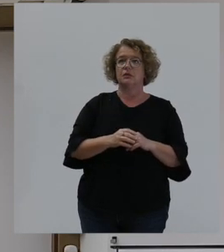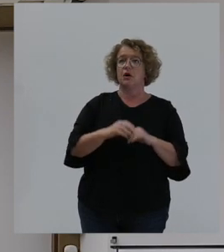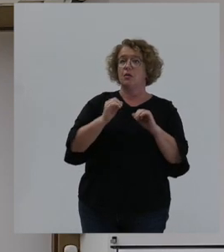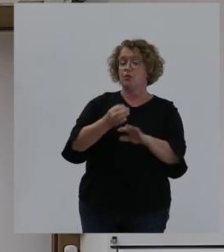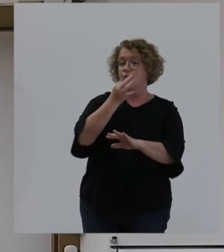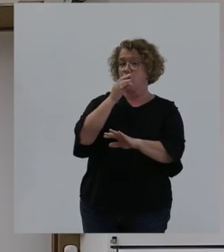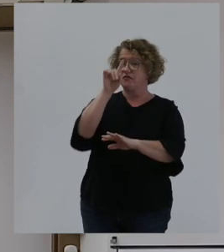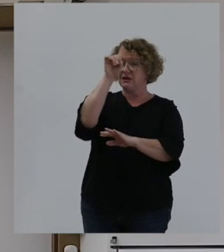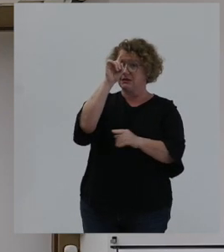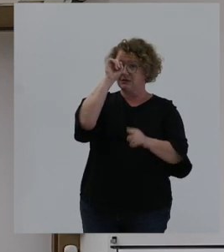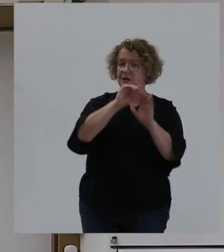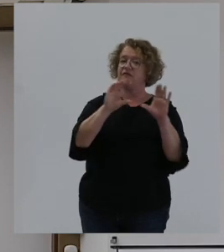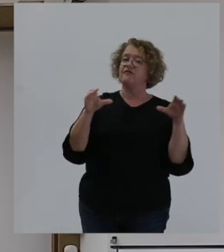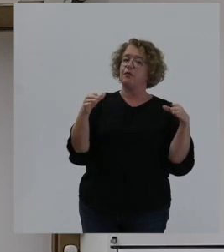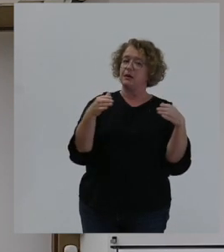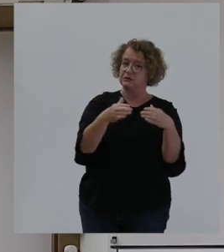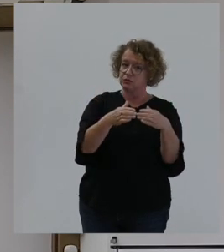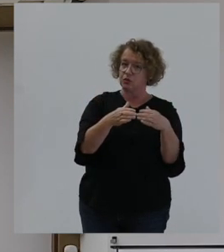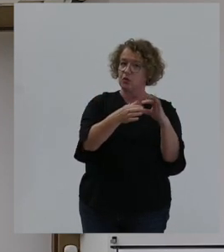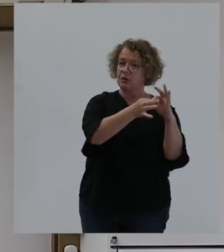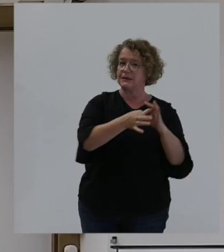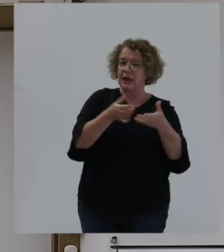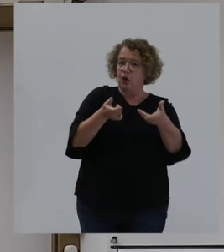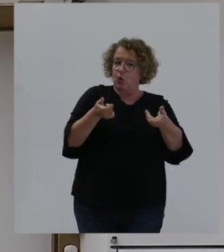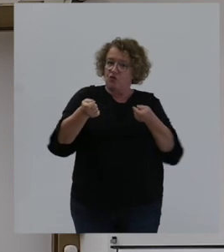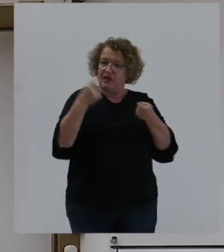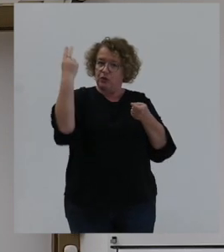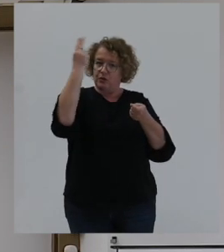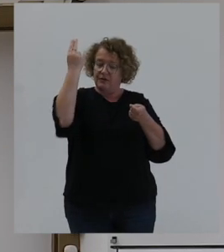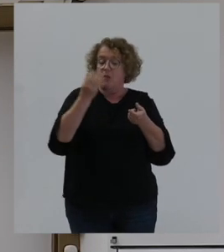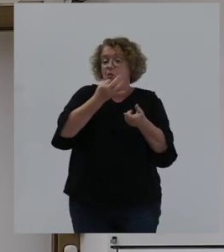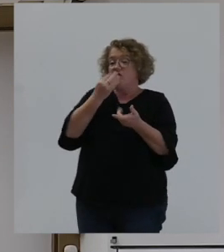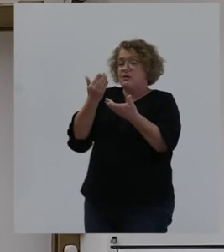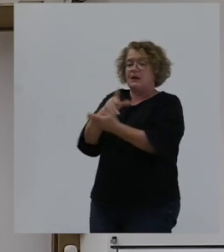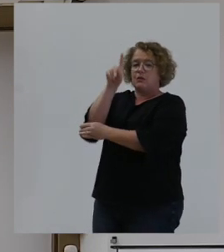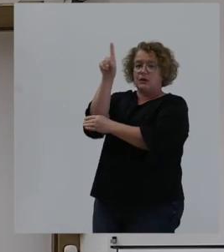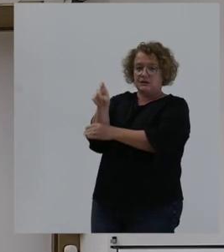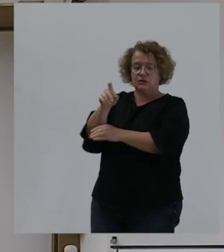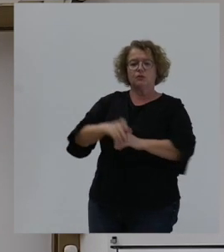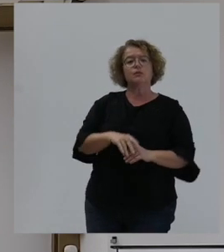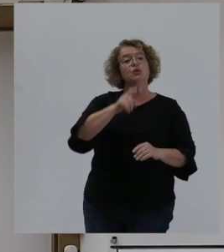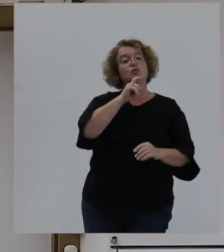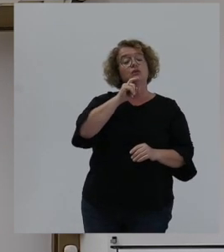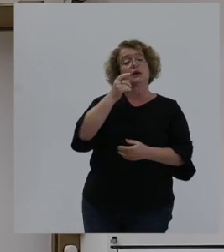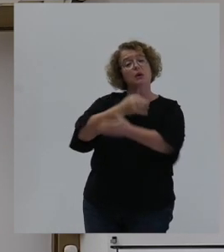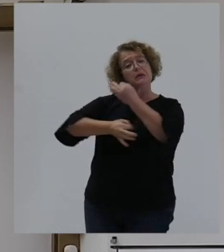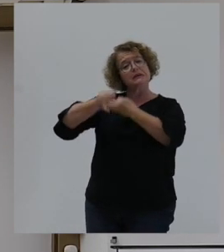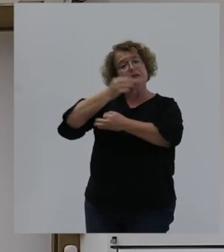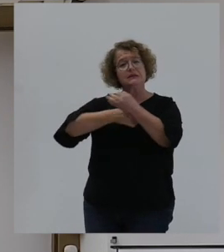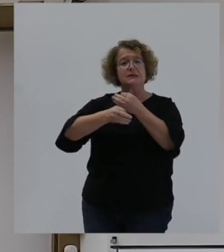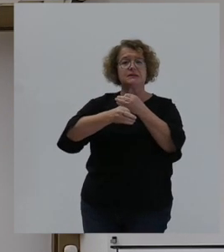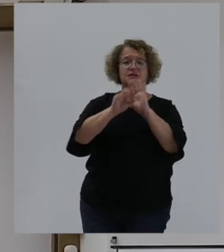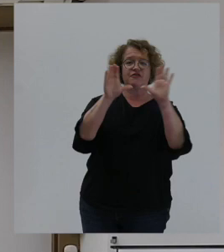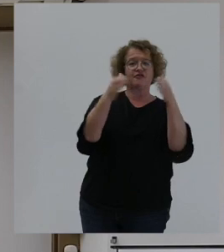aussi dans le volet formation, mais ça relève aussi de la gouvernance, donc je vais la poser maintenant. Ça a parlé tout à l'heure de la construction de l'offre de